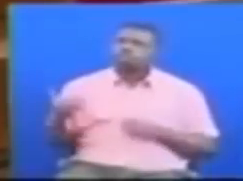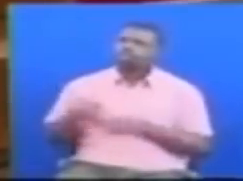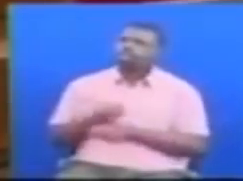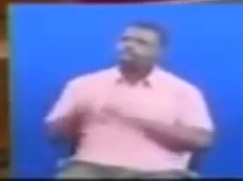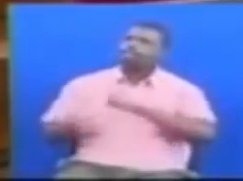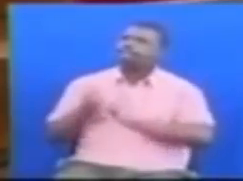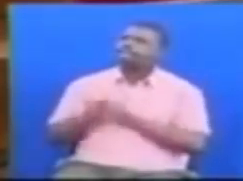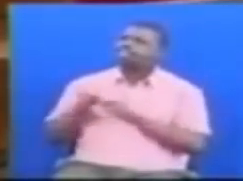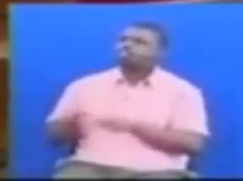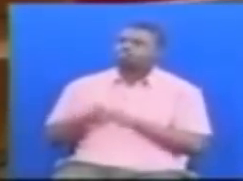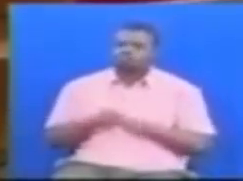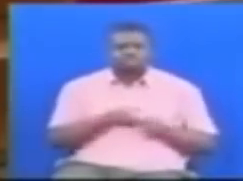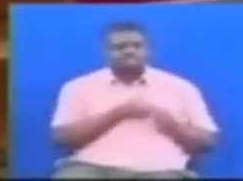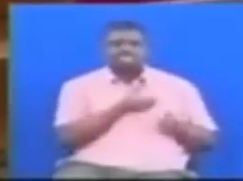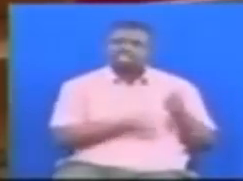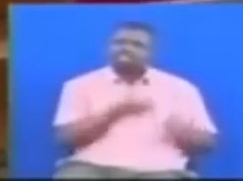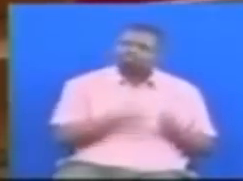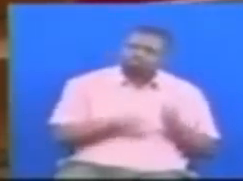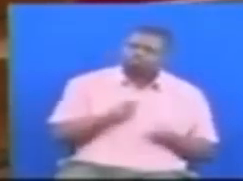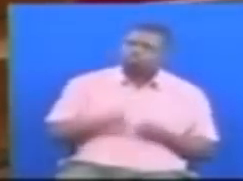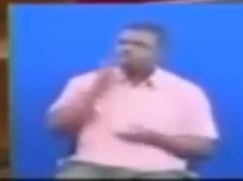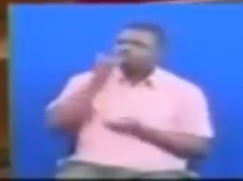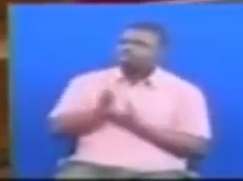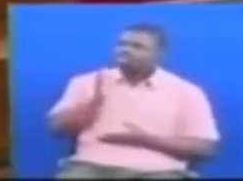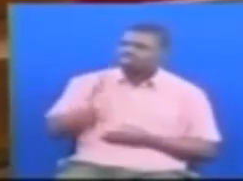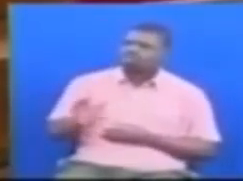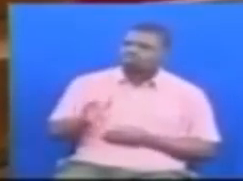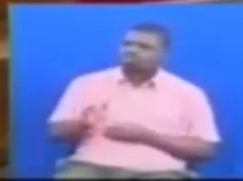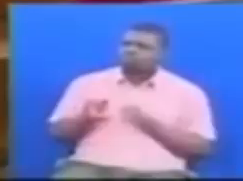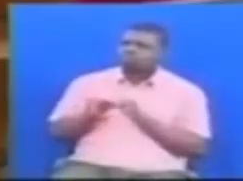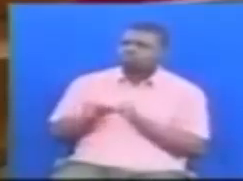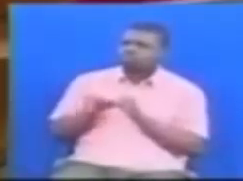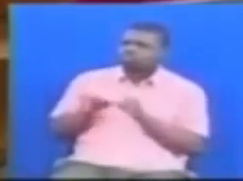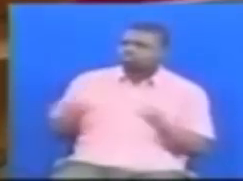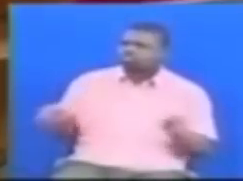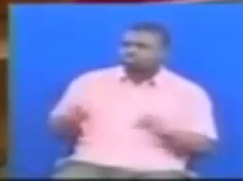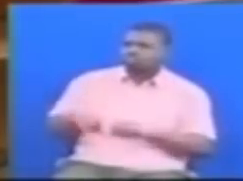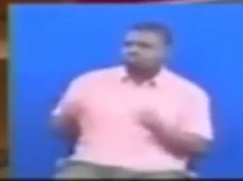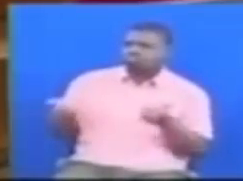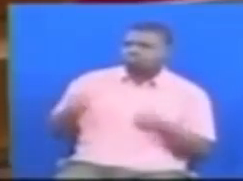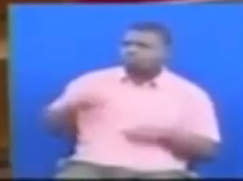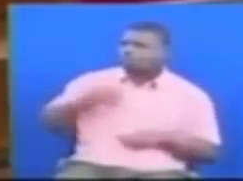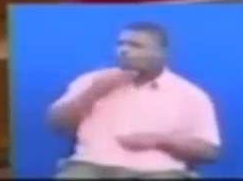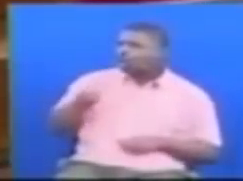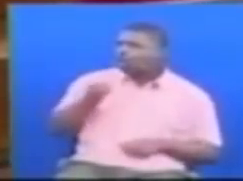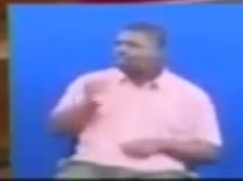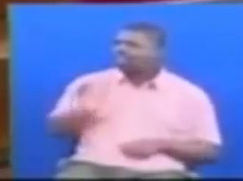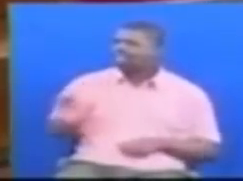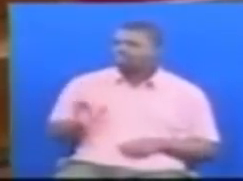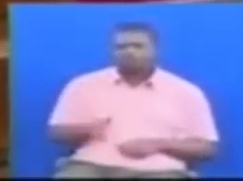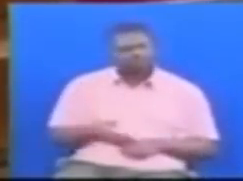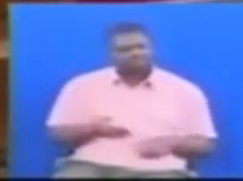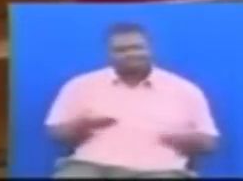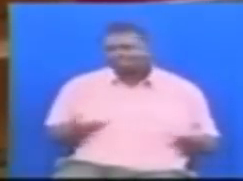ambao wanapata matatizo au changamoto au haki zao wanapotengana na wanaume waume zao. Mheshimiwa